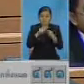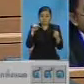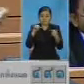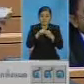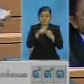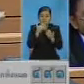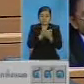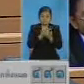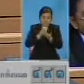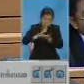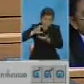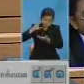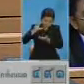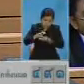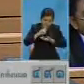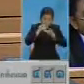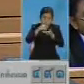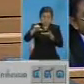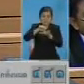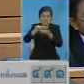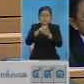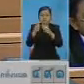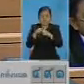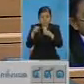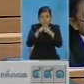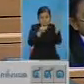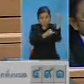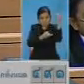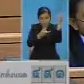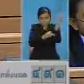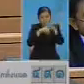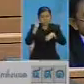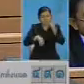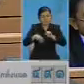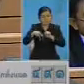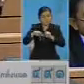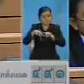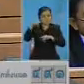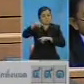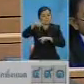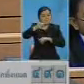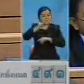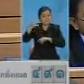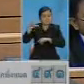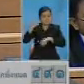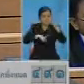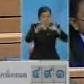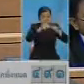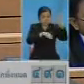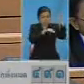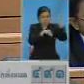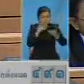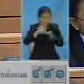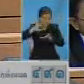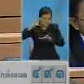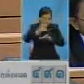างพาราเกี่ยวกับการแก้ไขปัญหายางพาราวันนี้ใช้เงินไม่ขี่พันล้านเทียบกับความมั่นคงด้านจังหวัดชายแดนภาคใต้ซึ่งใช้เ